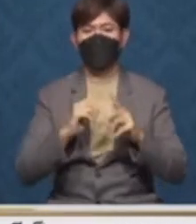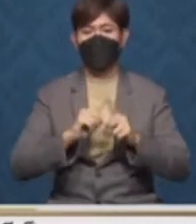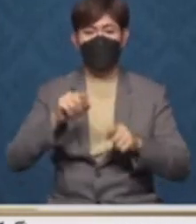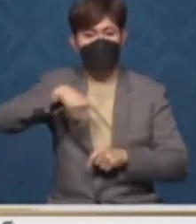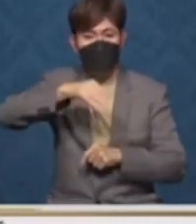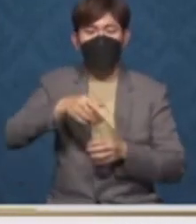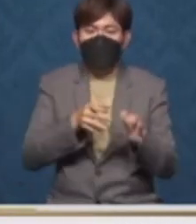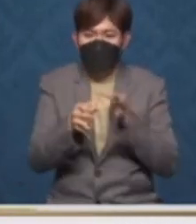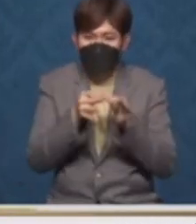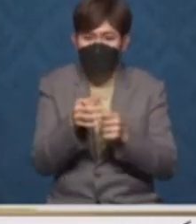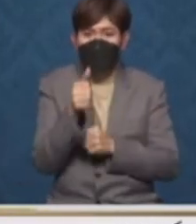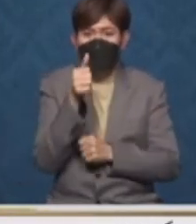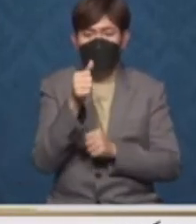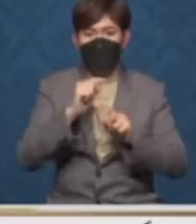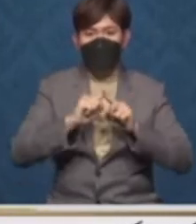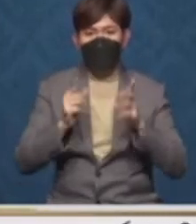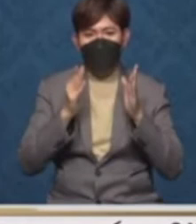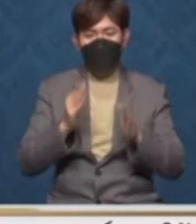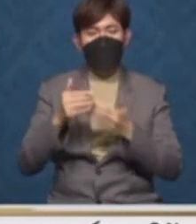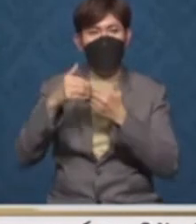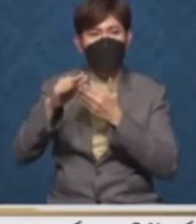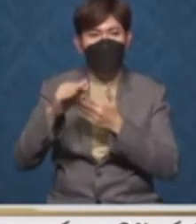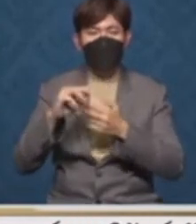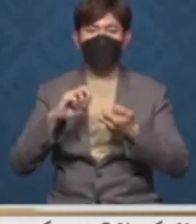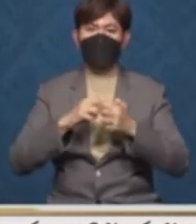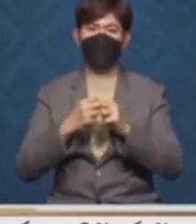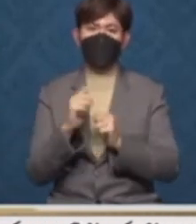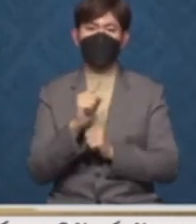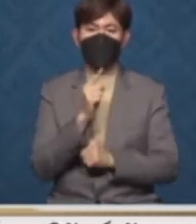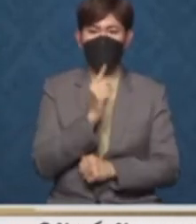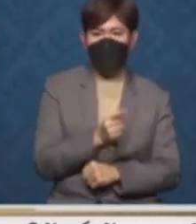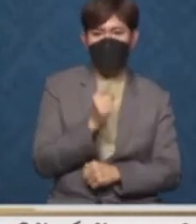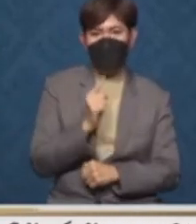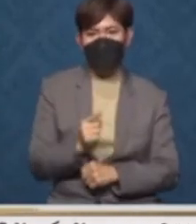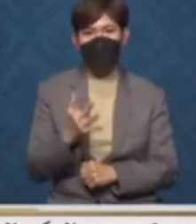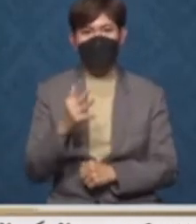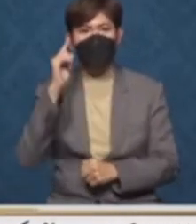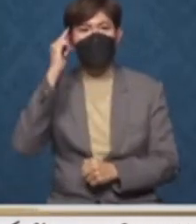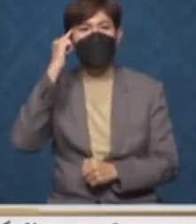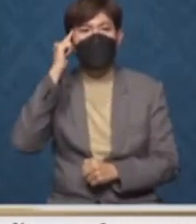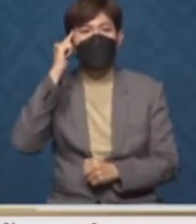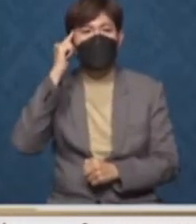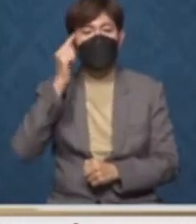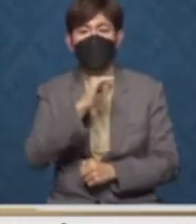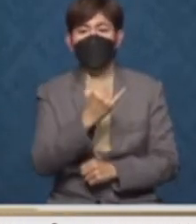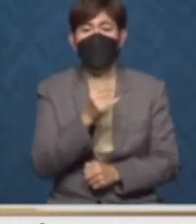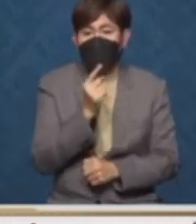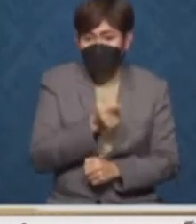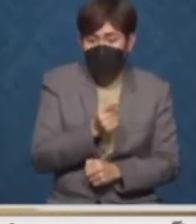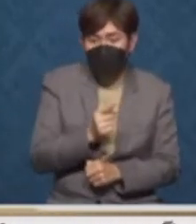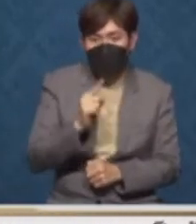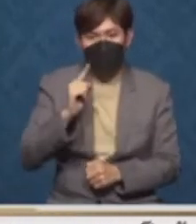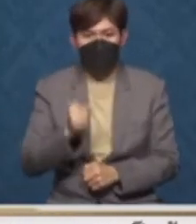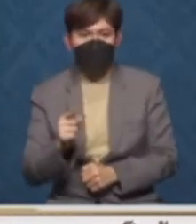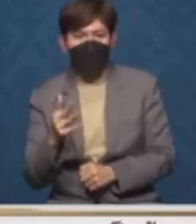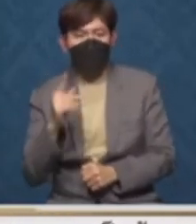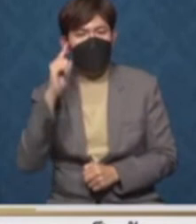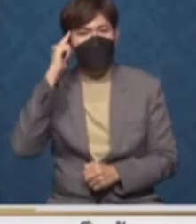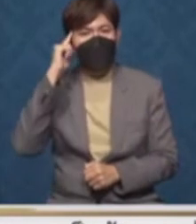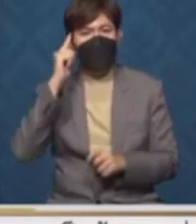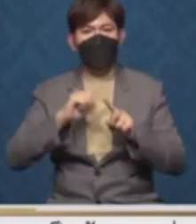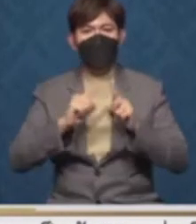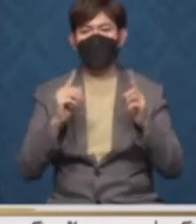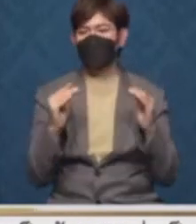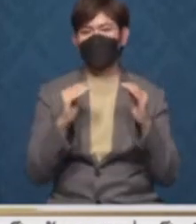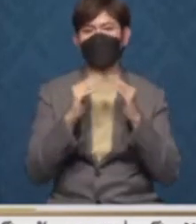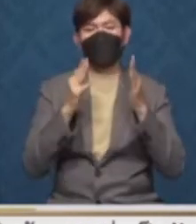ในนี้ครับแต่ผมเป็นคนนอกเนี่ยเป็นเรื่องที่จริงเท็จอย่างไรเนี่ยเราก็ไม่รู้บางเรื่องเป็นเรื่องจริงบางเรื่องไม่จริงแต่ว่ามันไม่ยุ